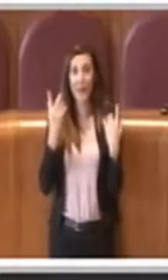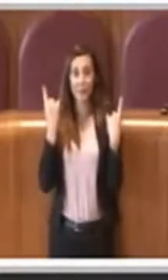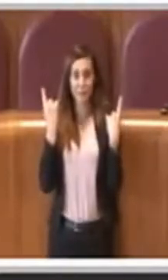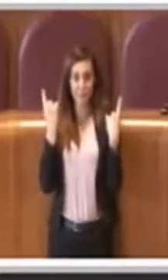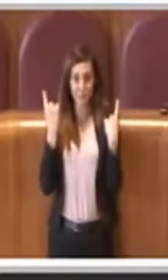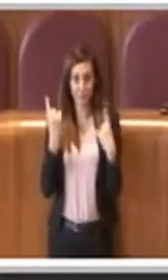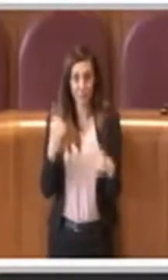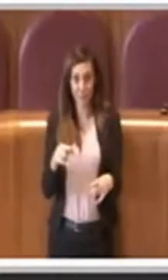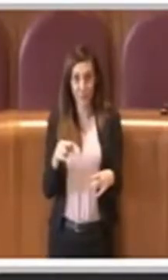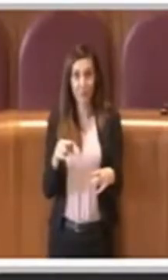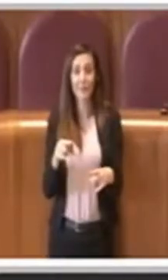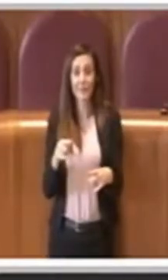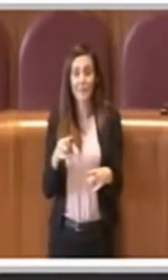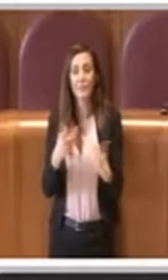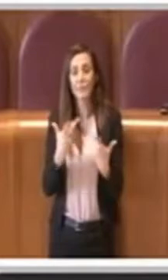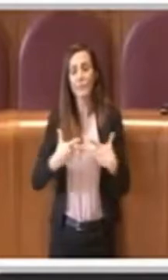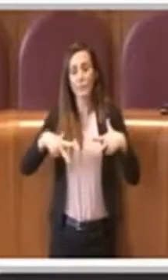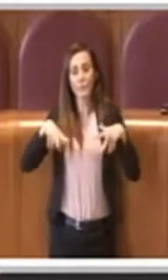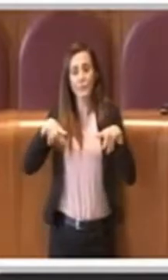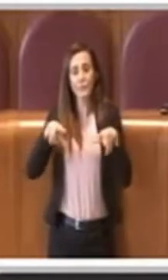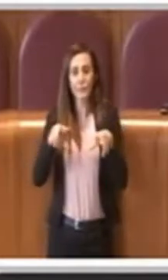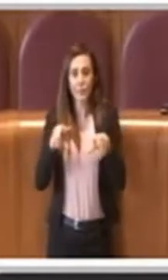punto è stato riavviato